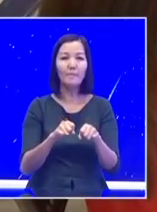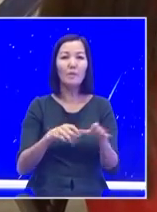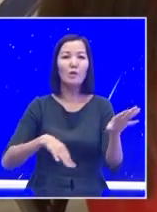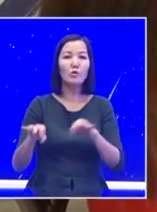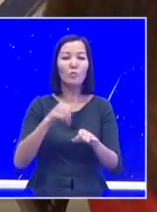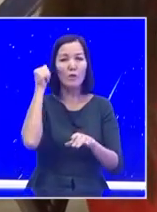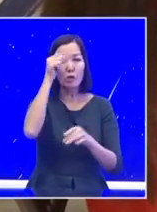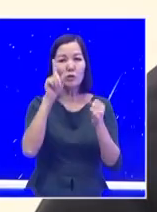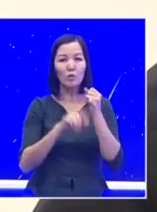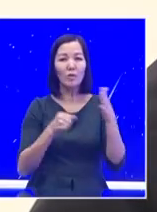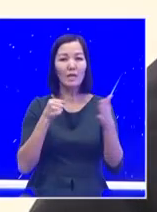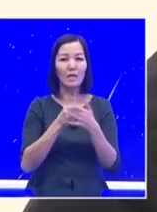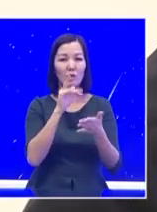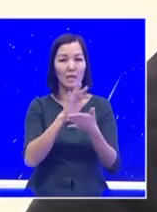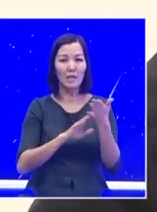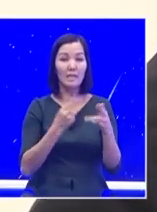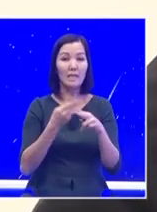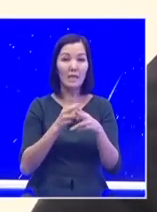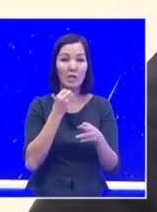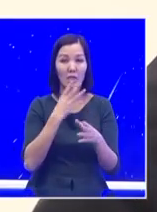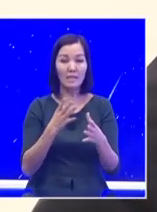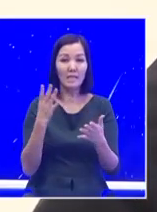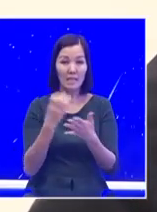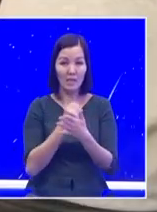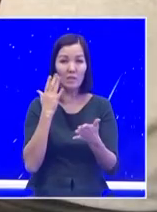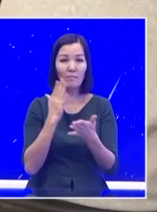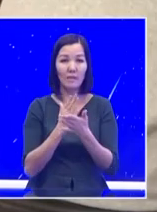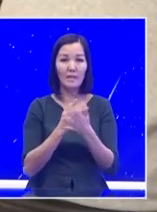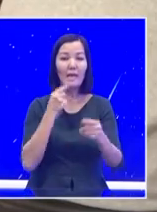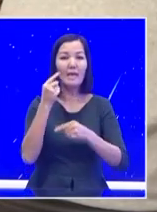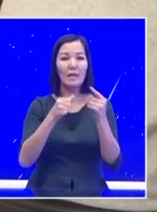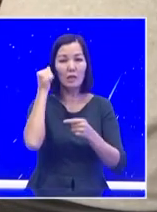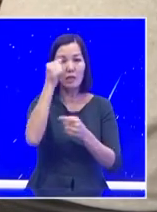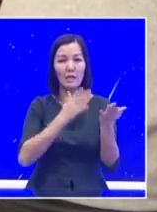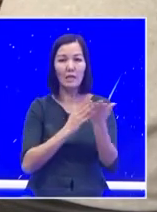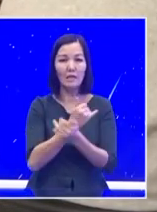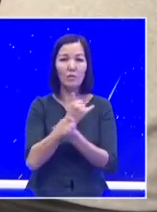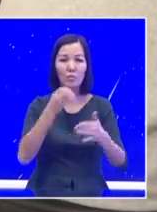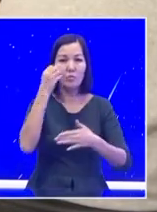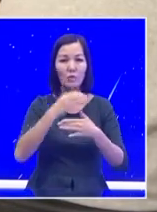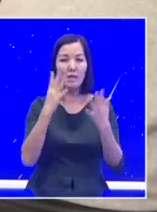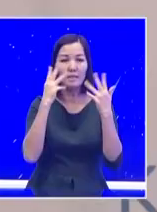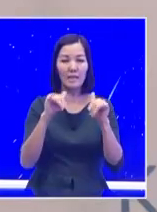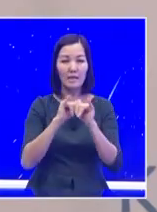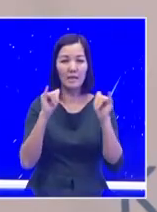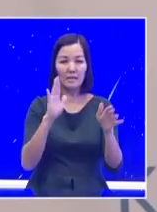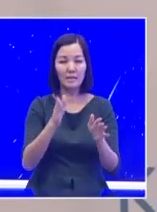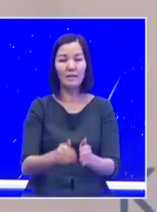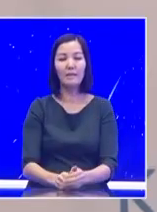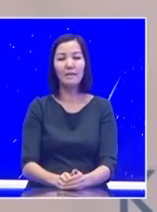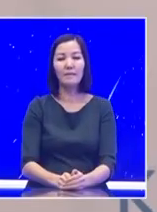айғақтағандай. Айта кетейік, жоба жыл соңына дейін жалғасады. Егер оң нәтиже берсе, келер жылы жастарға кеңес беру орталықтардың саны